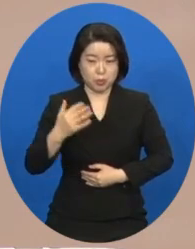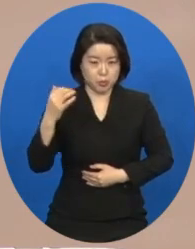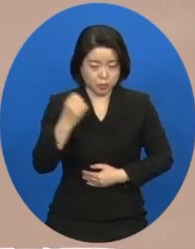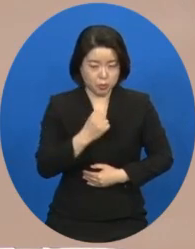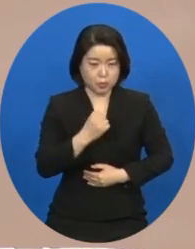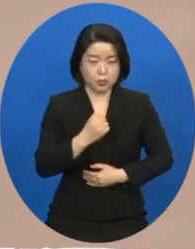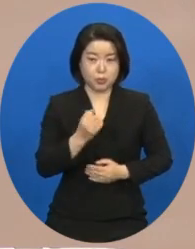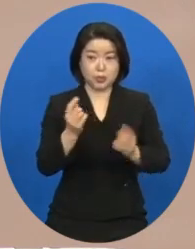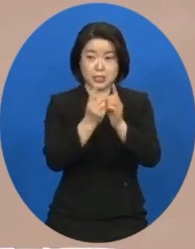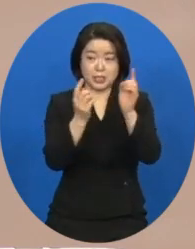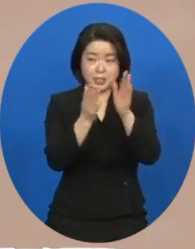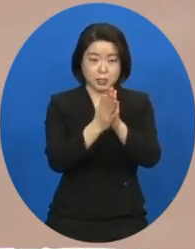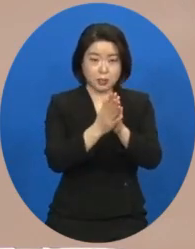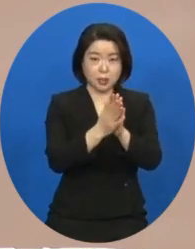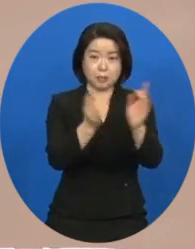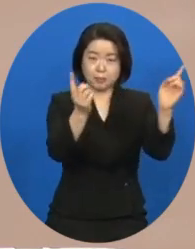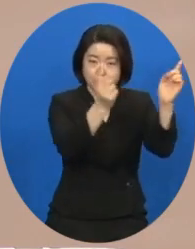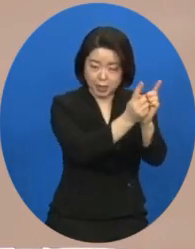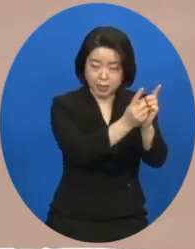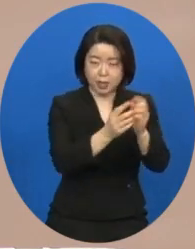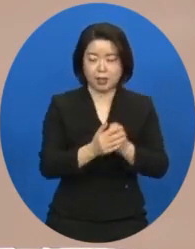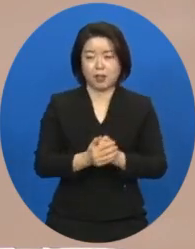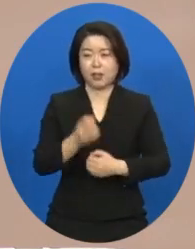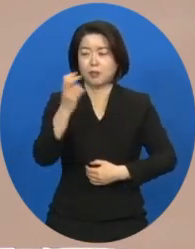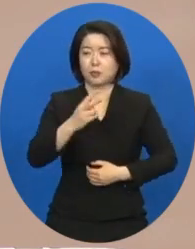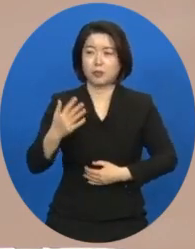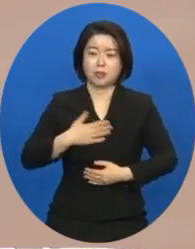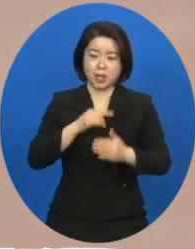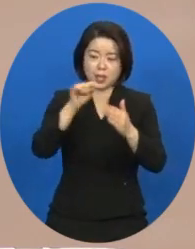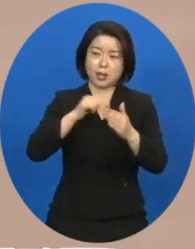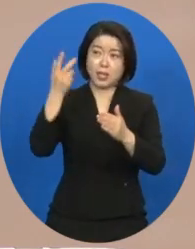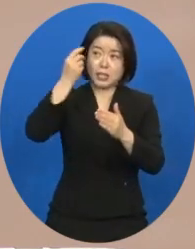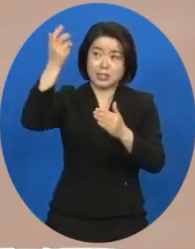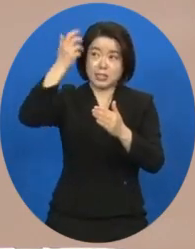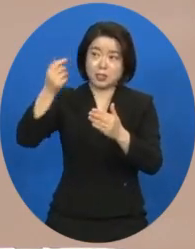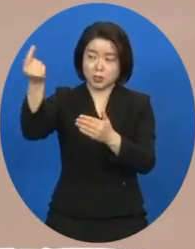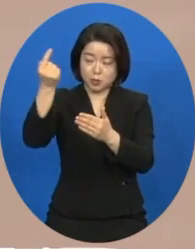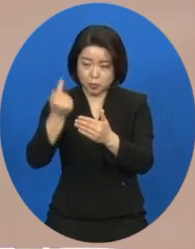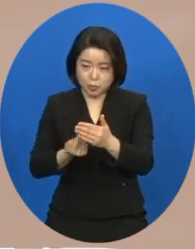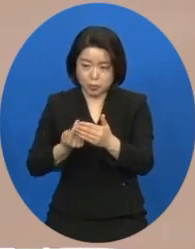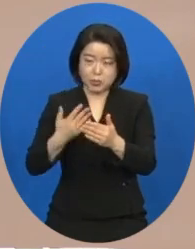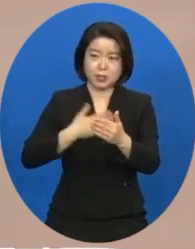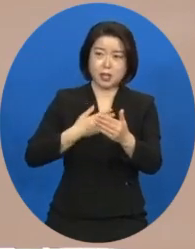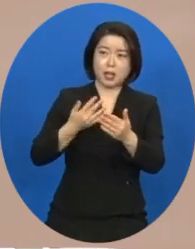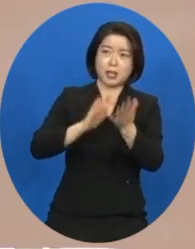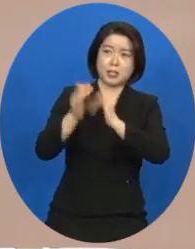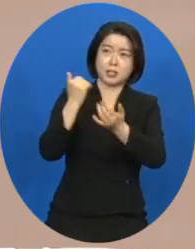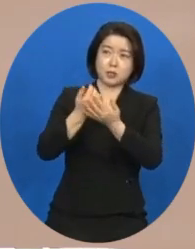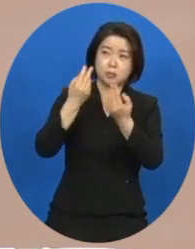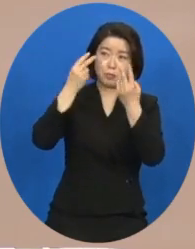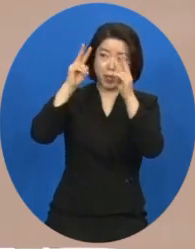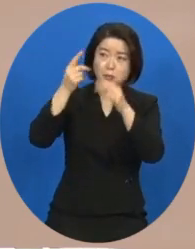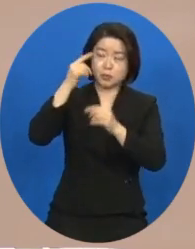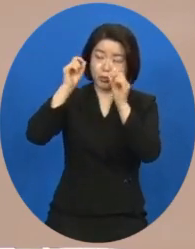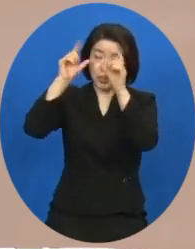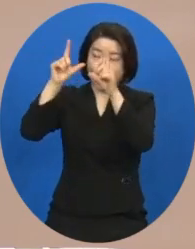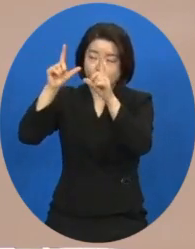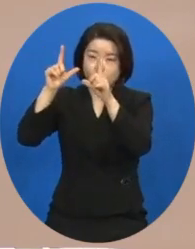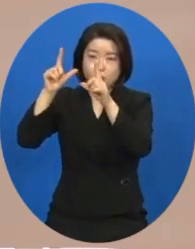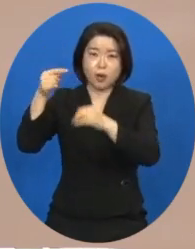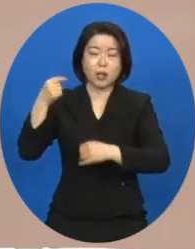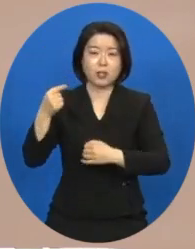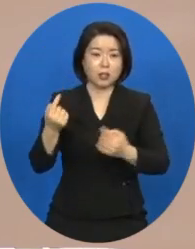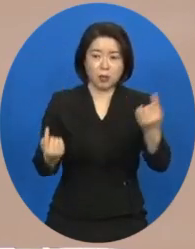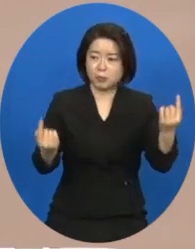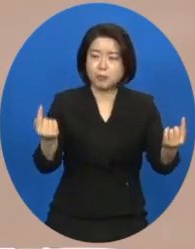것과 내 안에 성령께서 오셔서 그래서 예수님을 바라보는 눈을 열어주신 것이 어디가